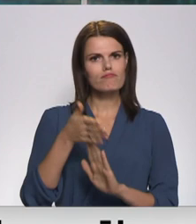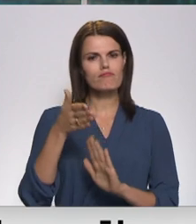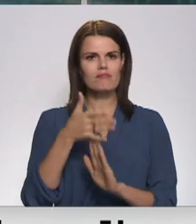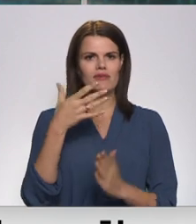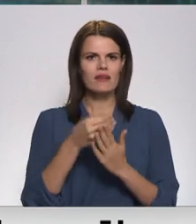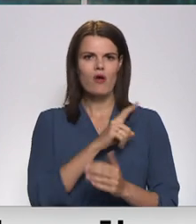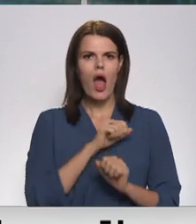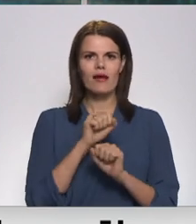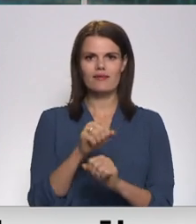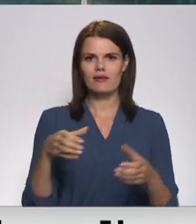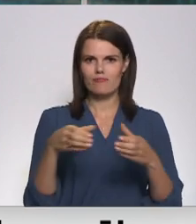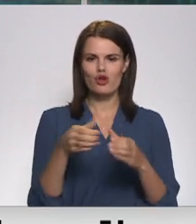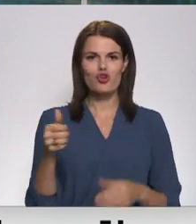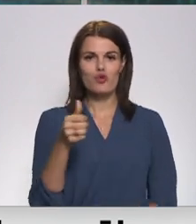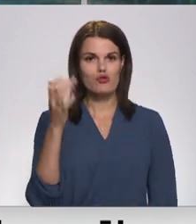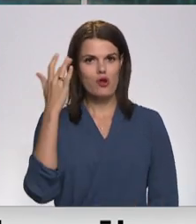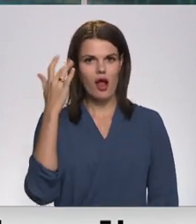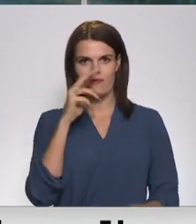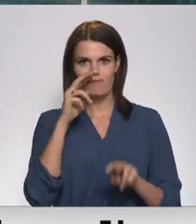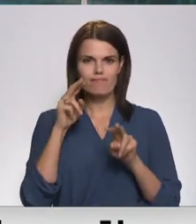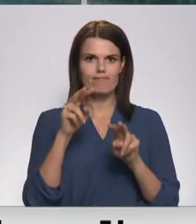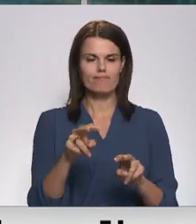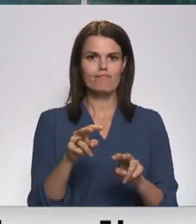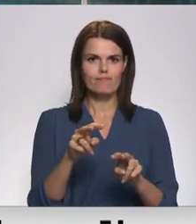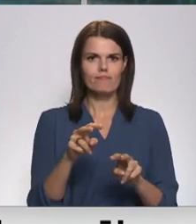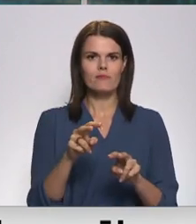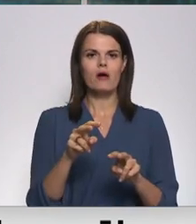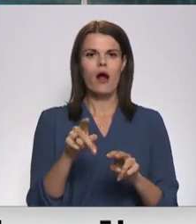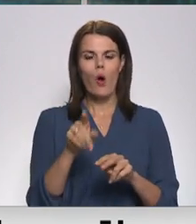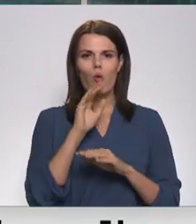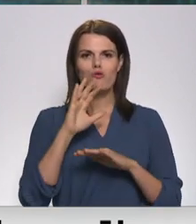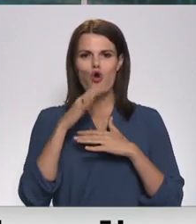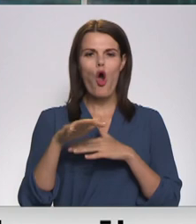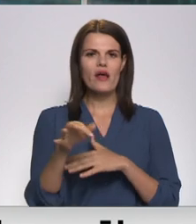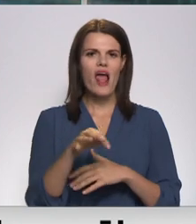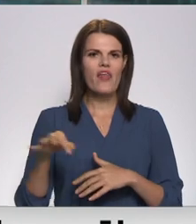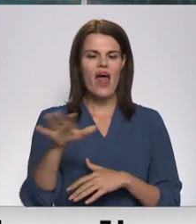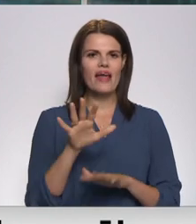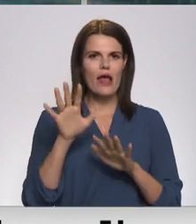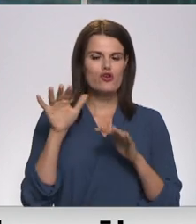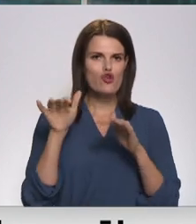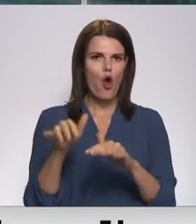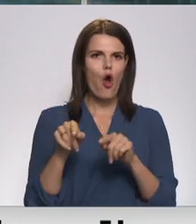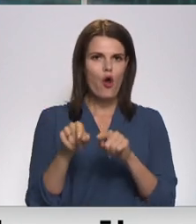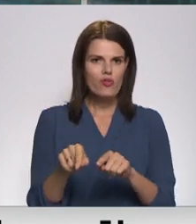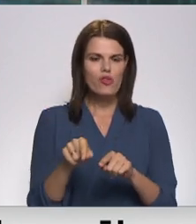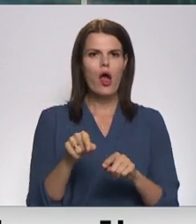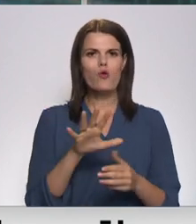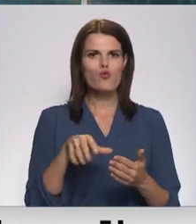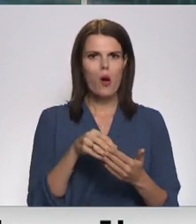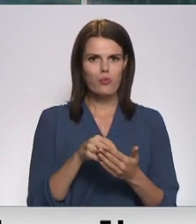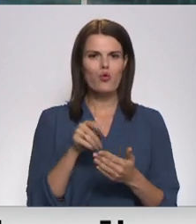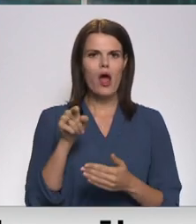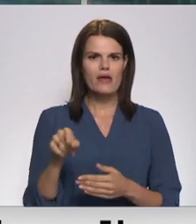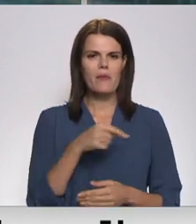spēki, īpaši ņemot vērā, ka ASV uzmanība var tikt novirzīta klusā okeāna reģiona virzienā, kur savās ambīcijās aizvien